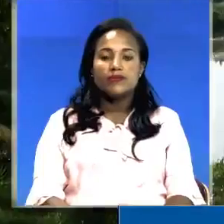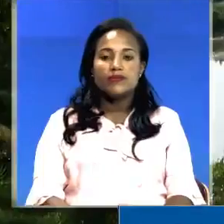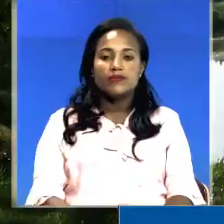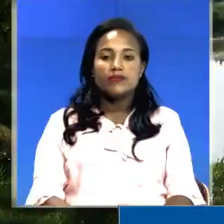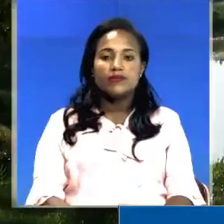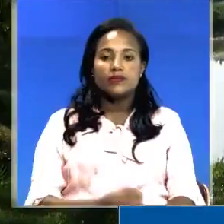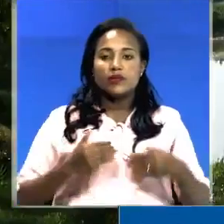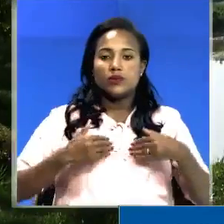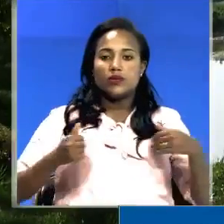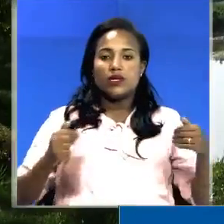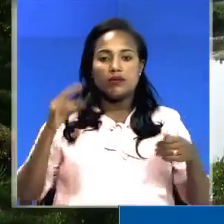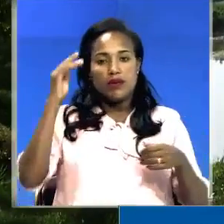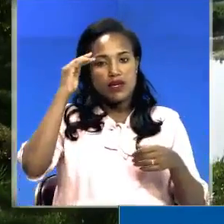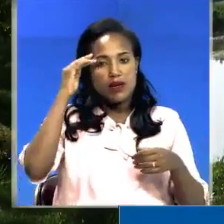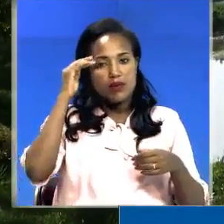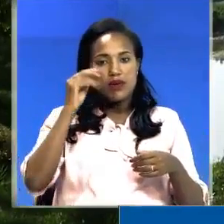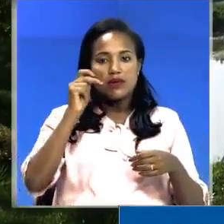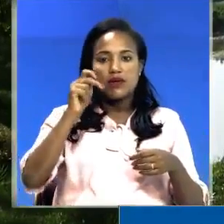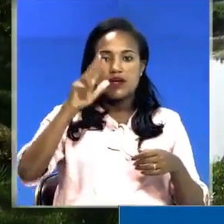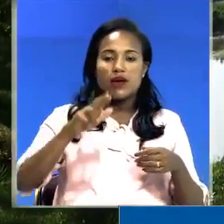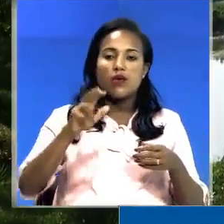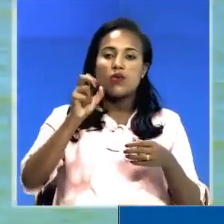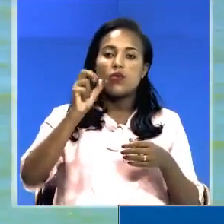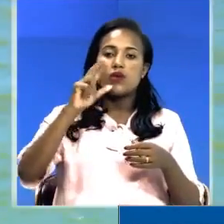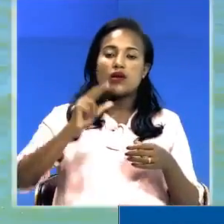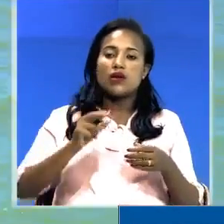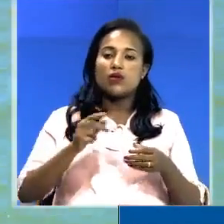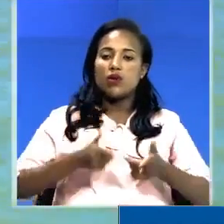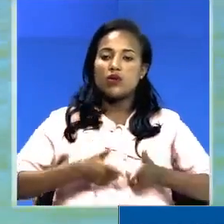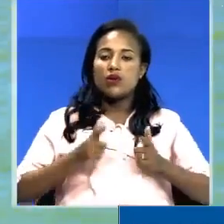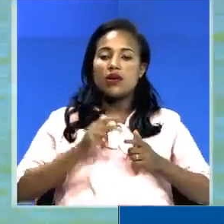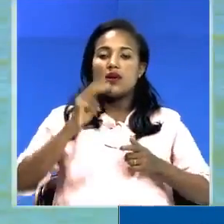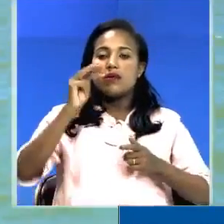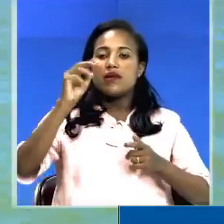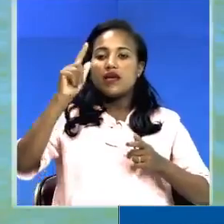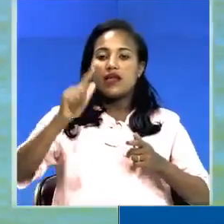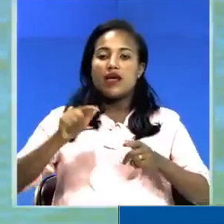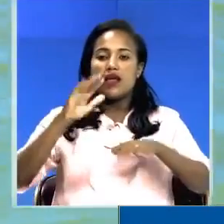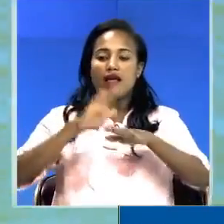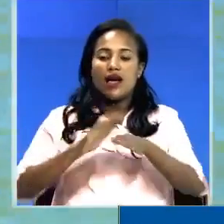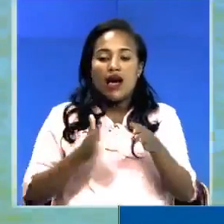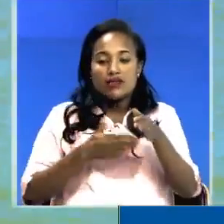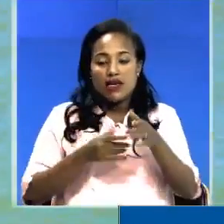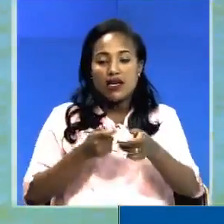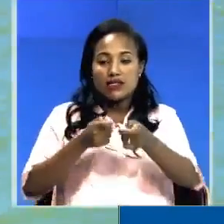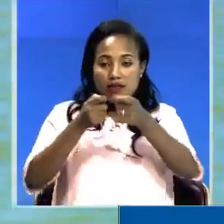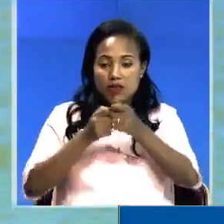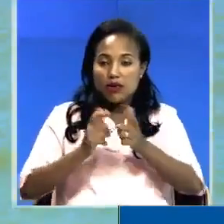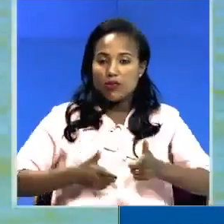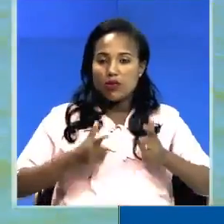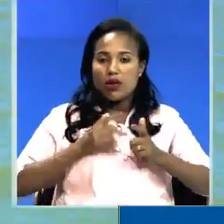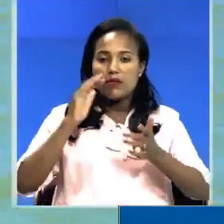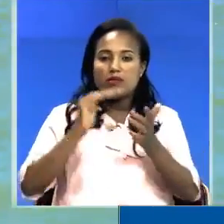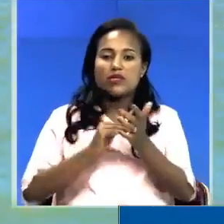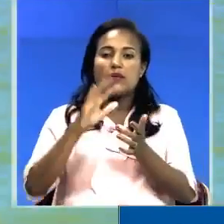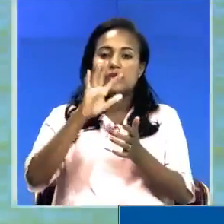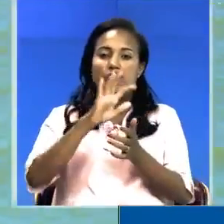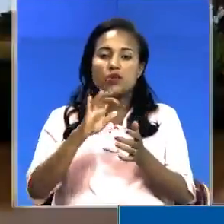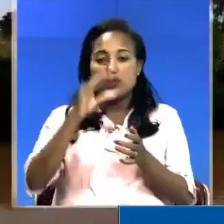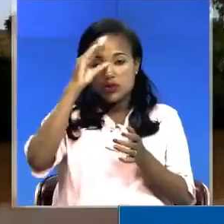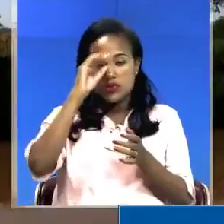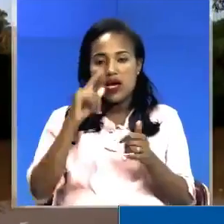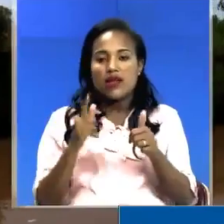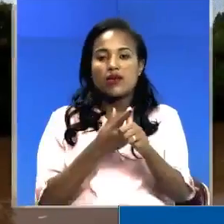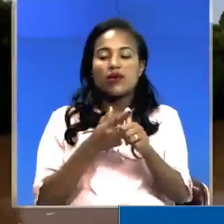ወጣት መልካም ጋሻው በደራ ወረዳ ቆራጣ ቀበሌ ነዋሪ ነው። በጣና ሐይቅ ላይ አሳ ያሰገሩ ከሚተዳደሩ 5500 አሳ አስጋሪዎች አንዱ ነው።